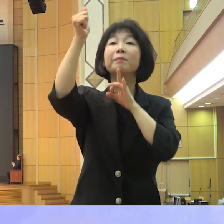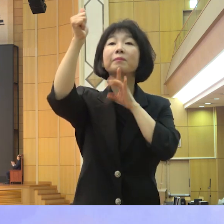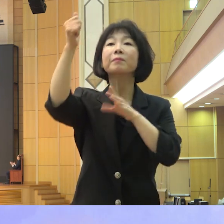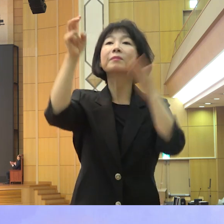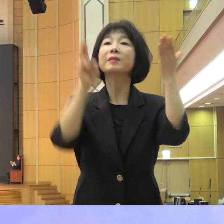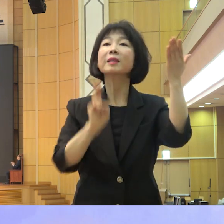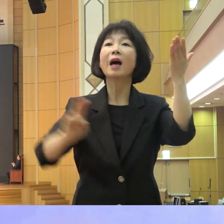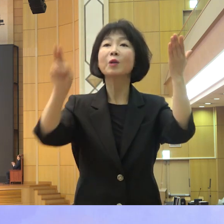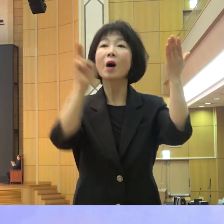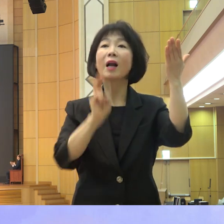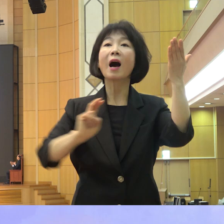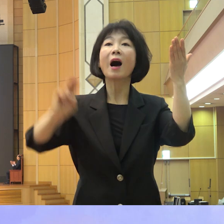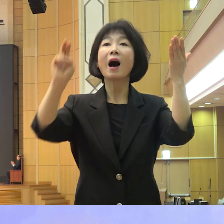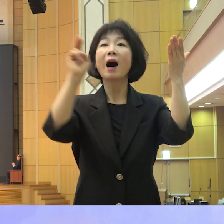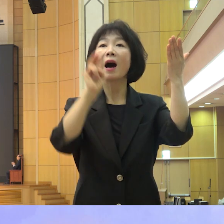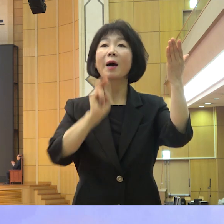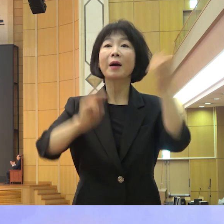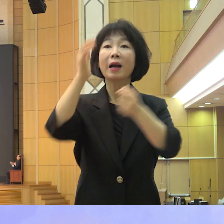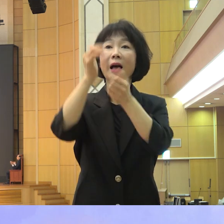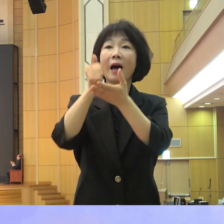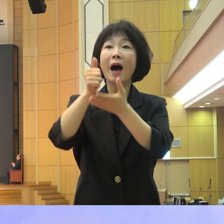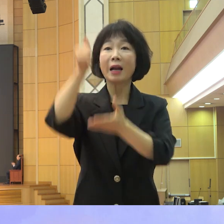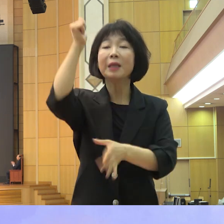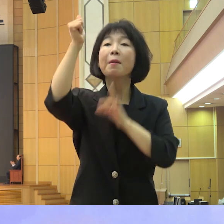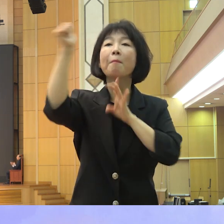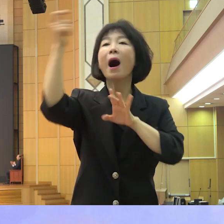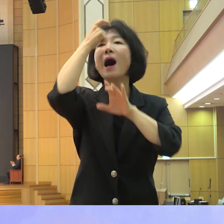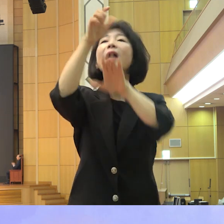하나님만 찬양할래요. 하나님만.